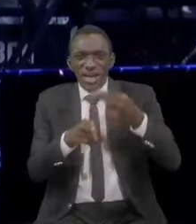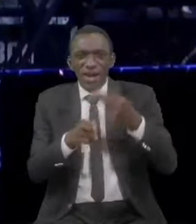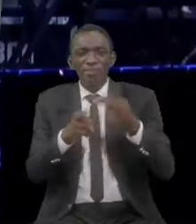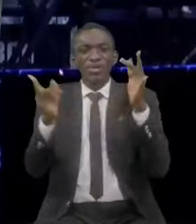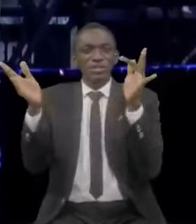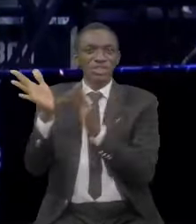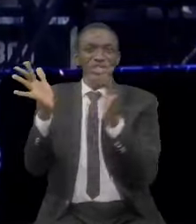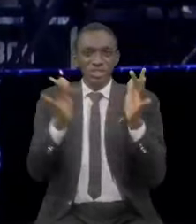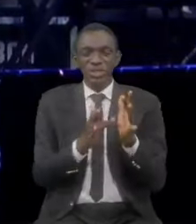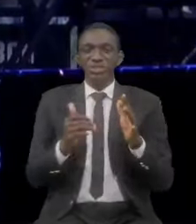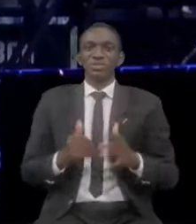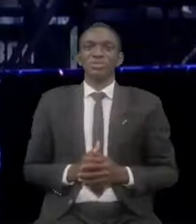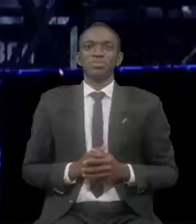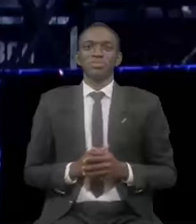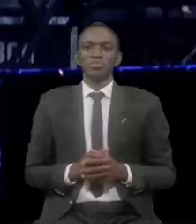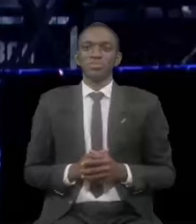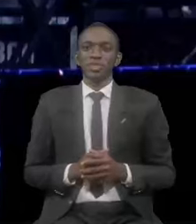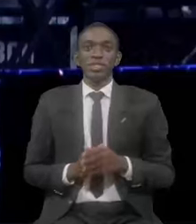Mentionnez le nom là.